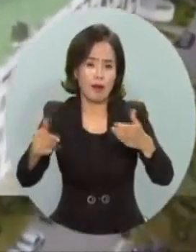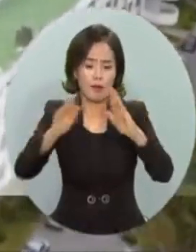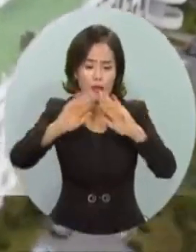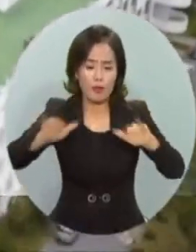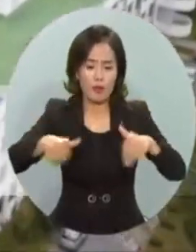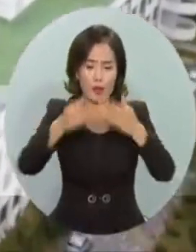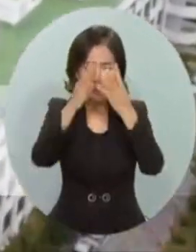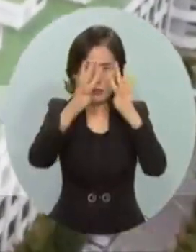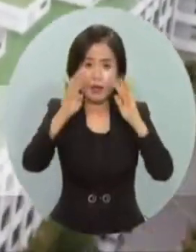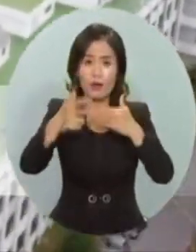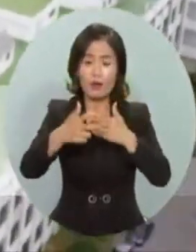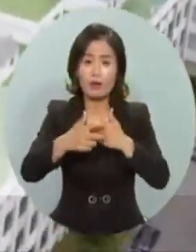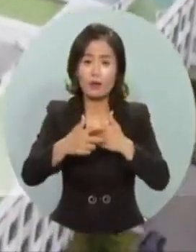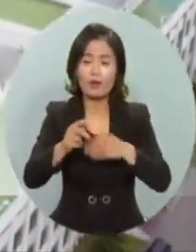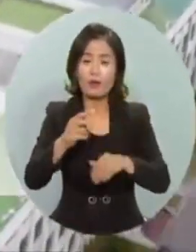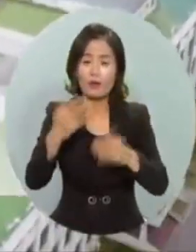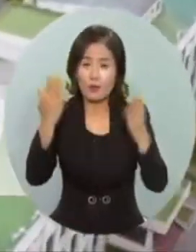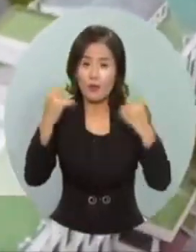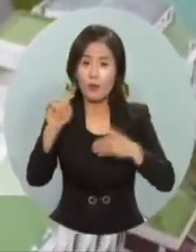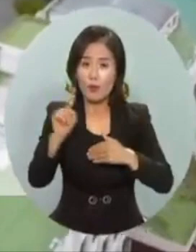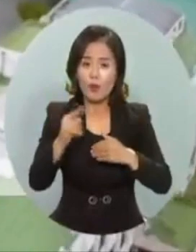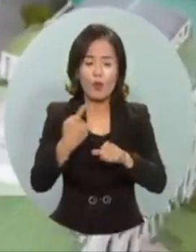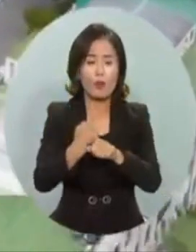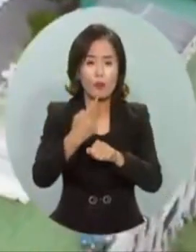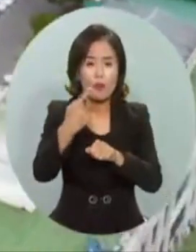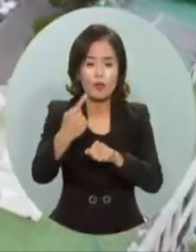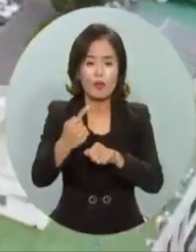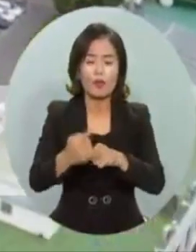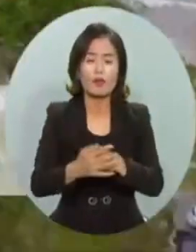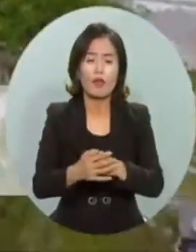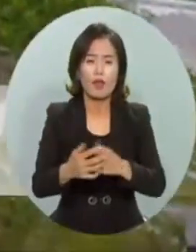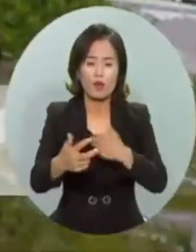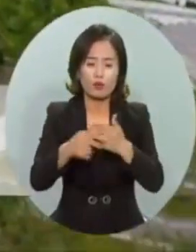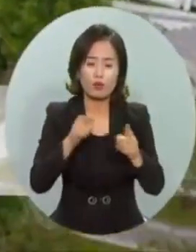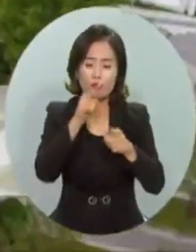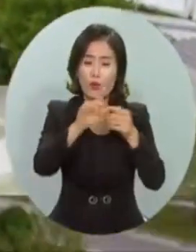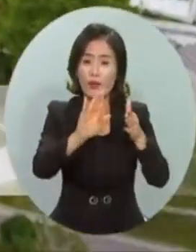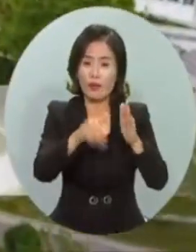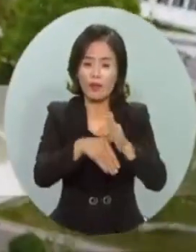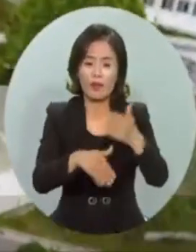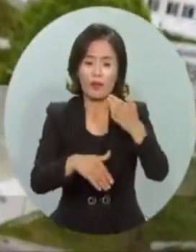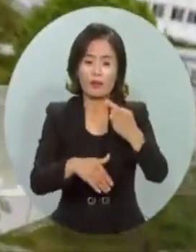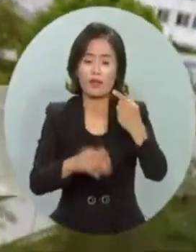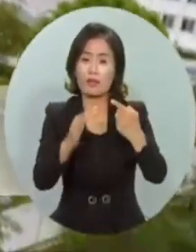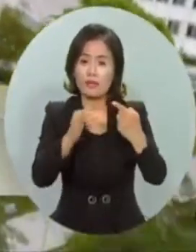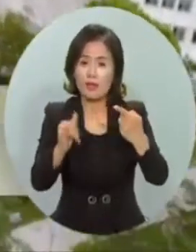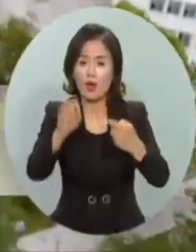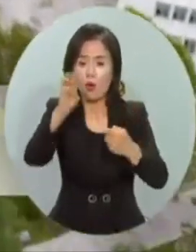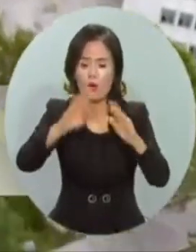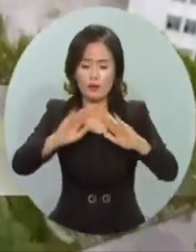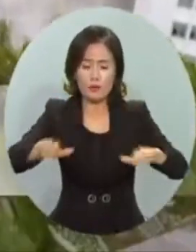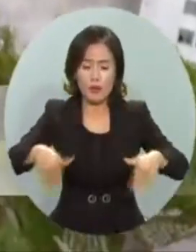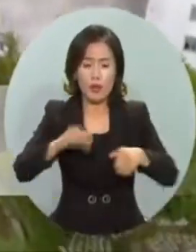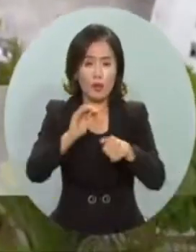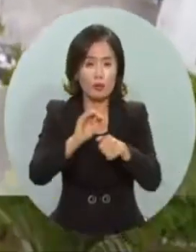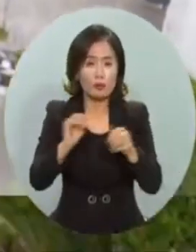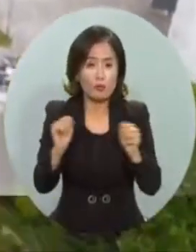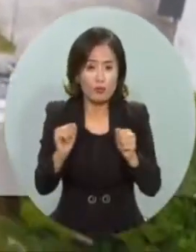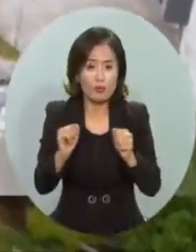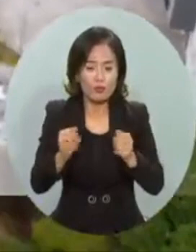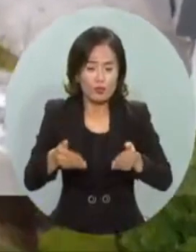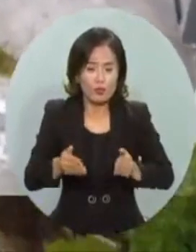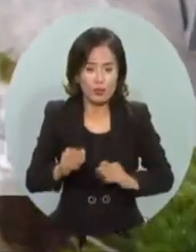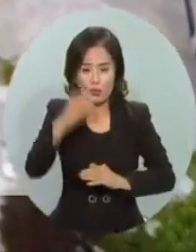전남대학교 아흔 다섯명을 선발하는 내년도 의대 수시 전형에서 여은 한 명을 광주 전남북 출신